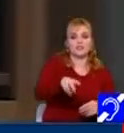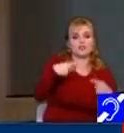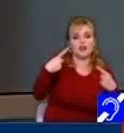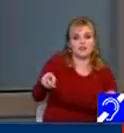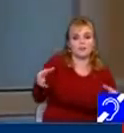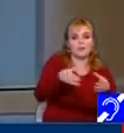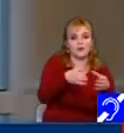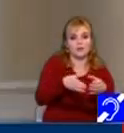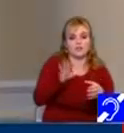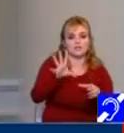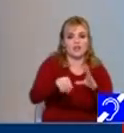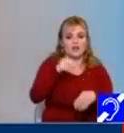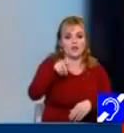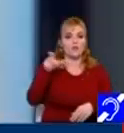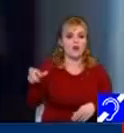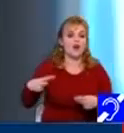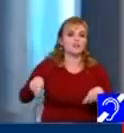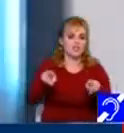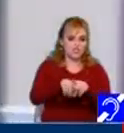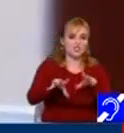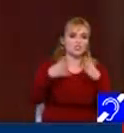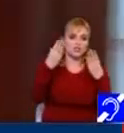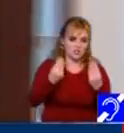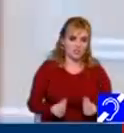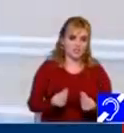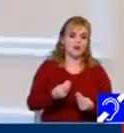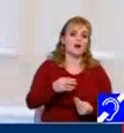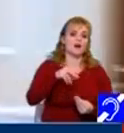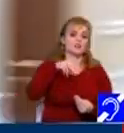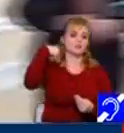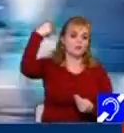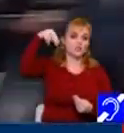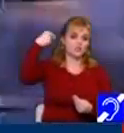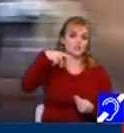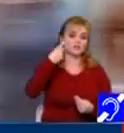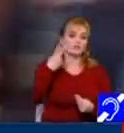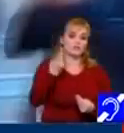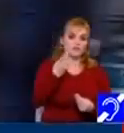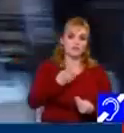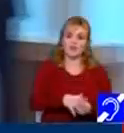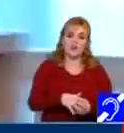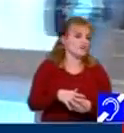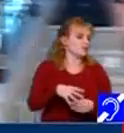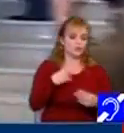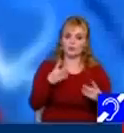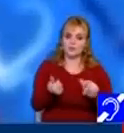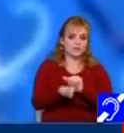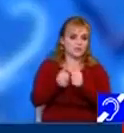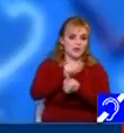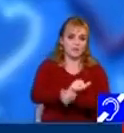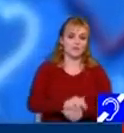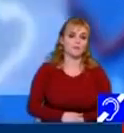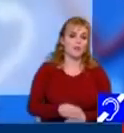la centru. În aceeași zi, șeful statului Igor Dodon afirma că sistemul electoral trebuie ajustat și nu schimbat din